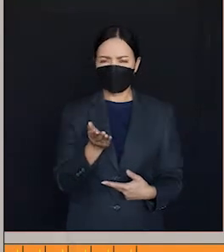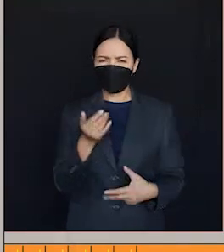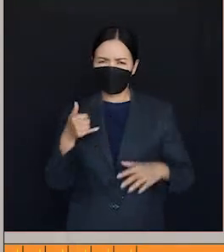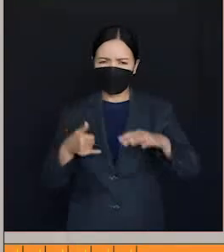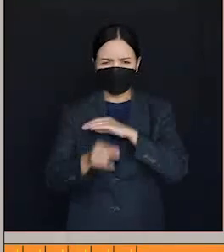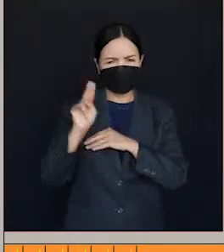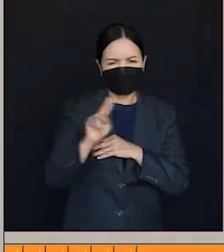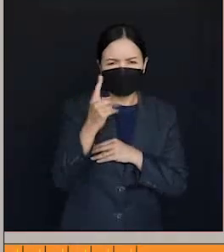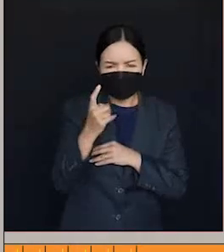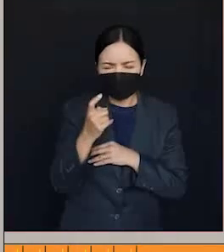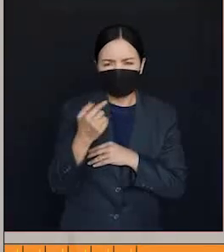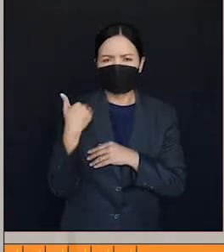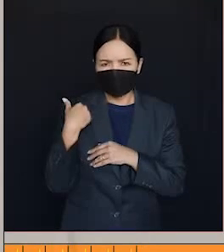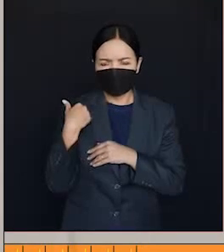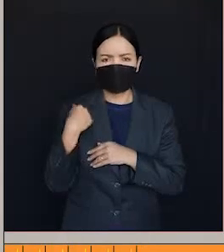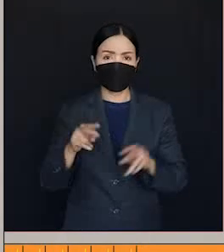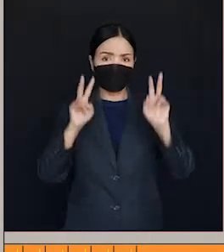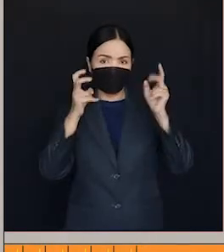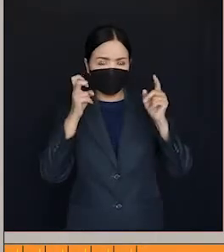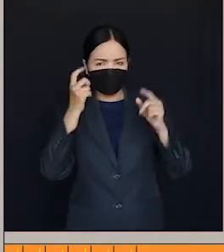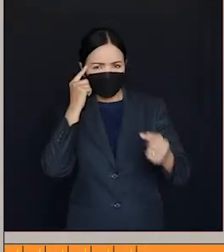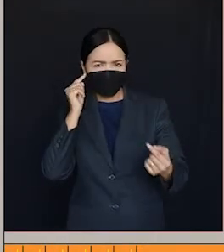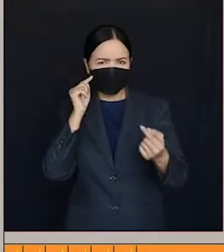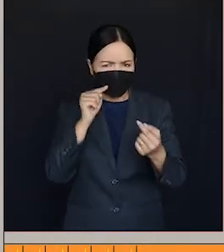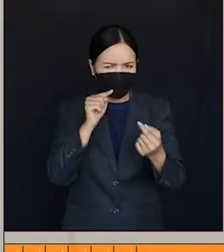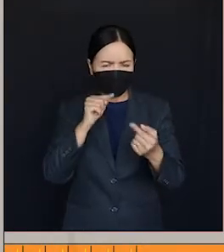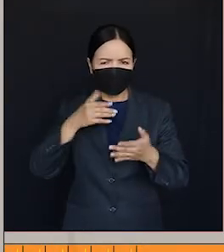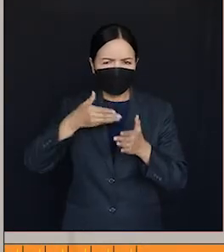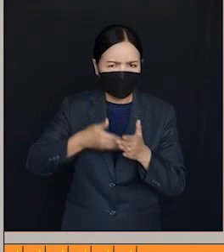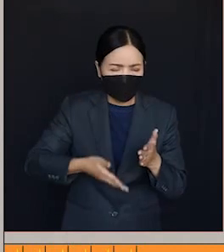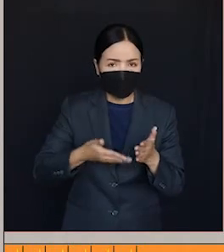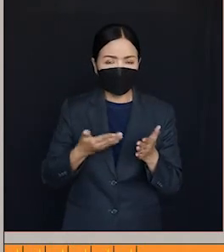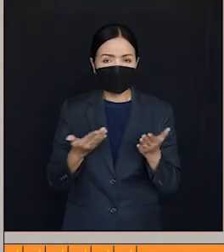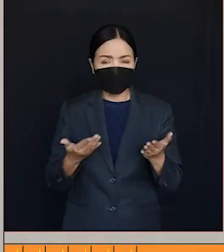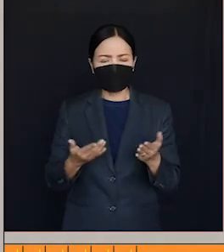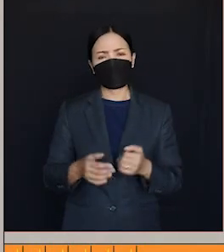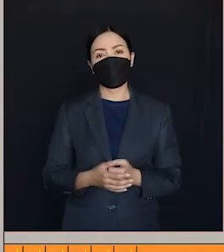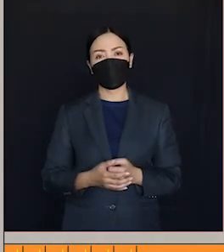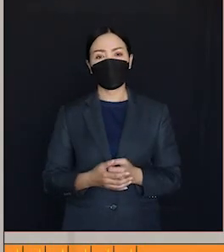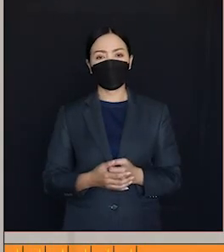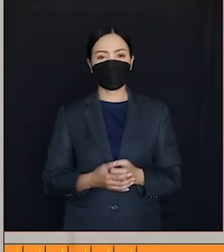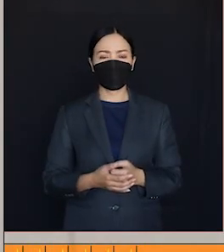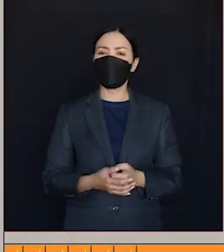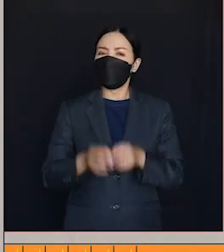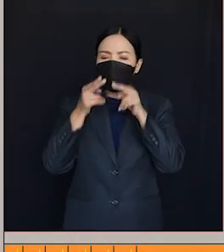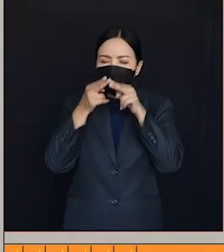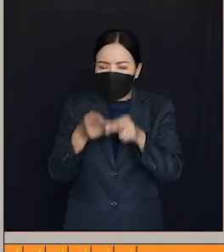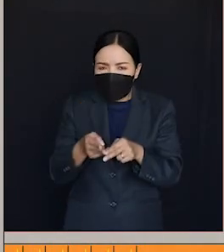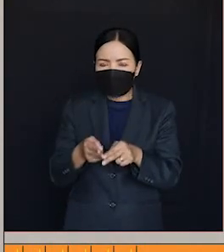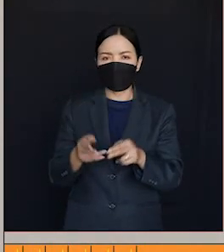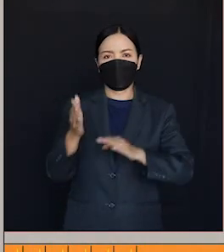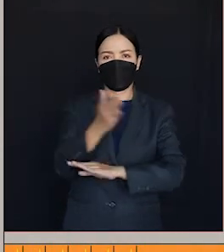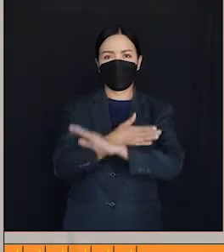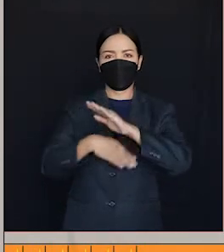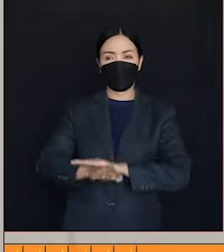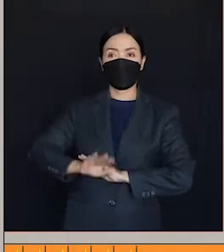ช้ได ้ มีประเด็นเรื่องการเข้าถึงหรือมีประเด็นเรื่องความเฉพาะของความพิการ